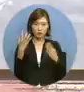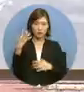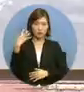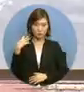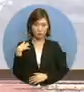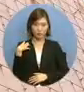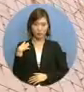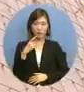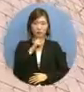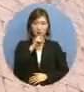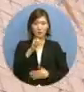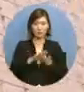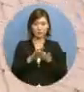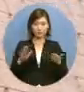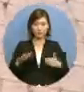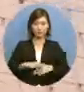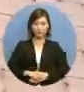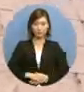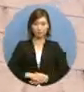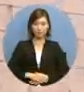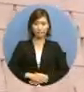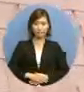덮쳤습니다 crm 뉴스 엄중 됩니다